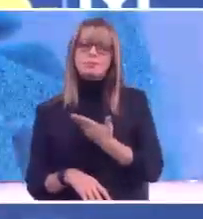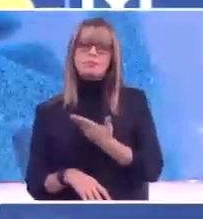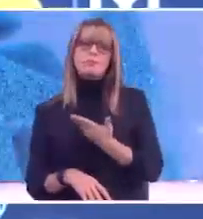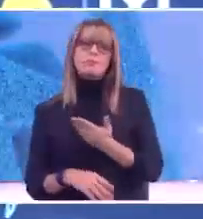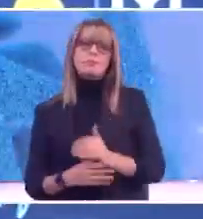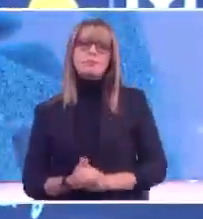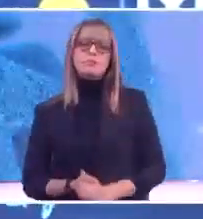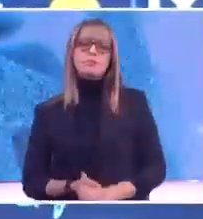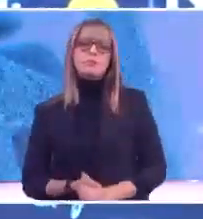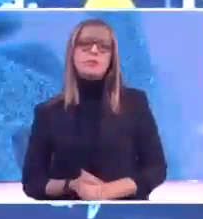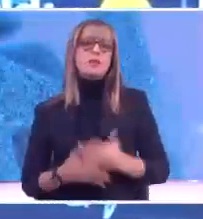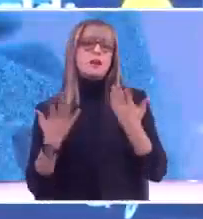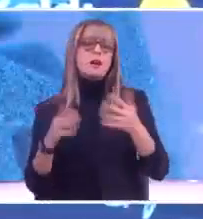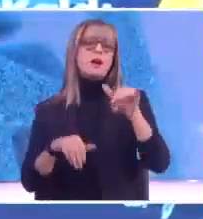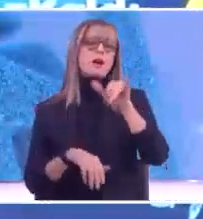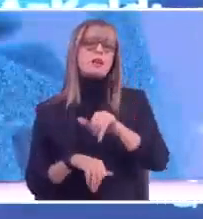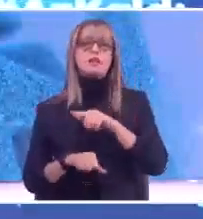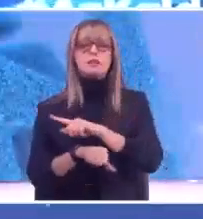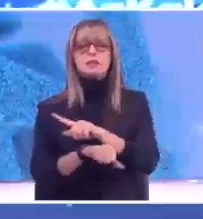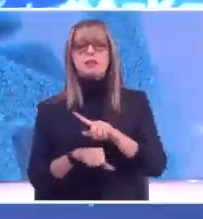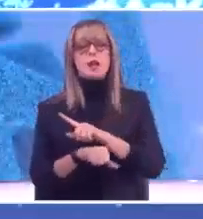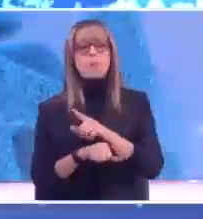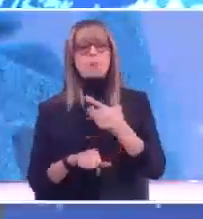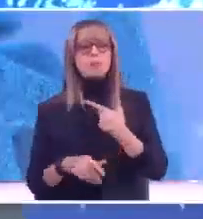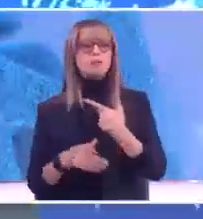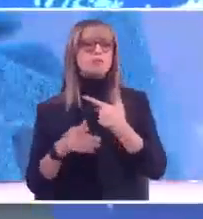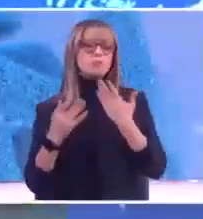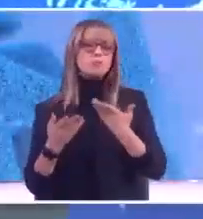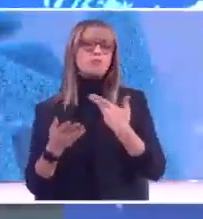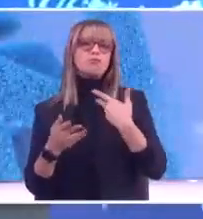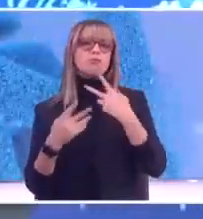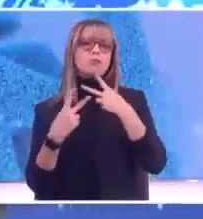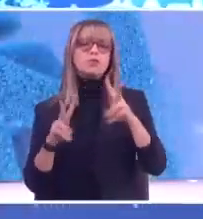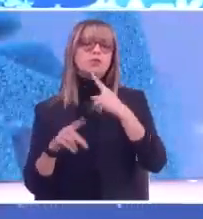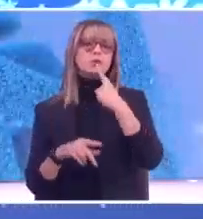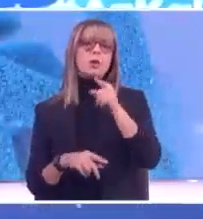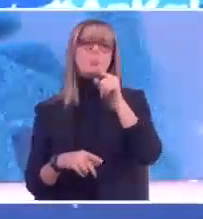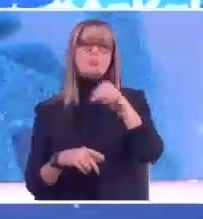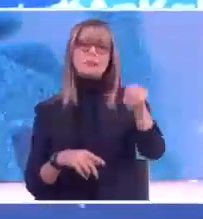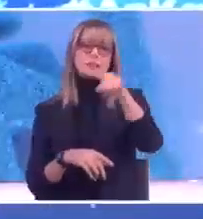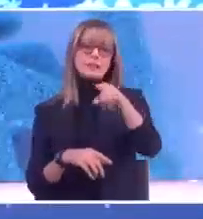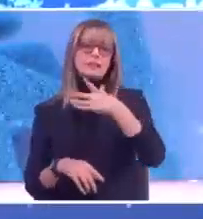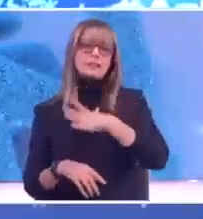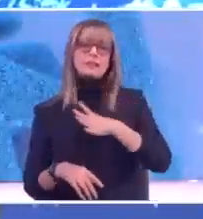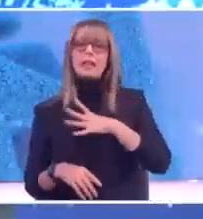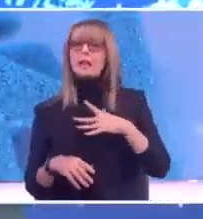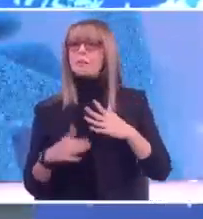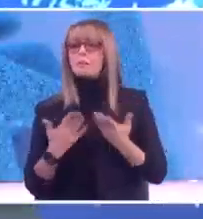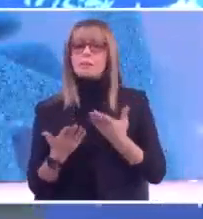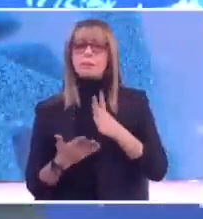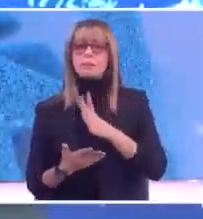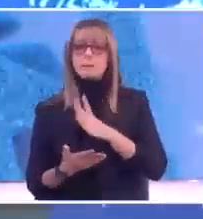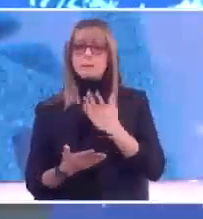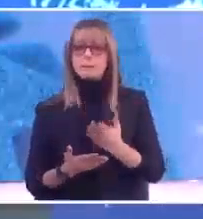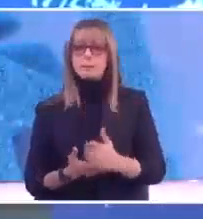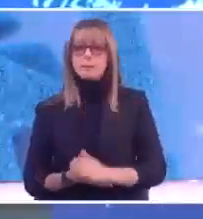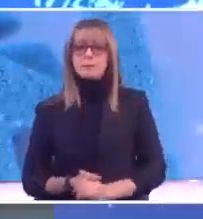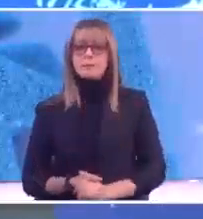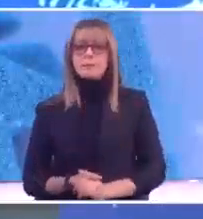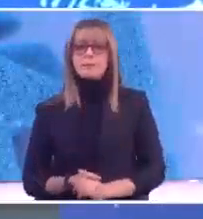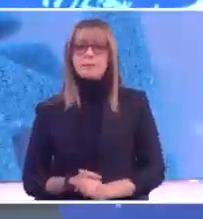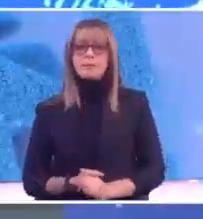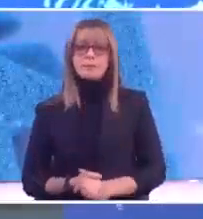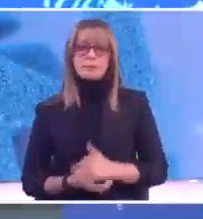feragattır ama aynı zamanda bir iddiadır. Sizden istediğim şudur değerli arkadaşlarım.